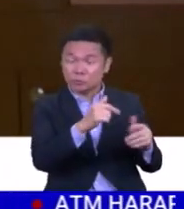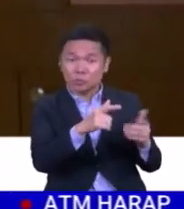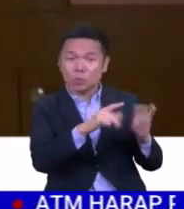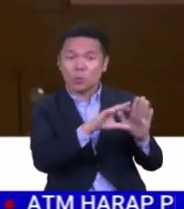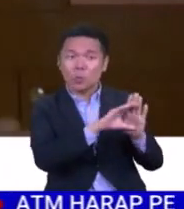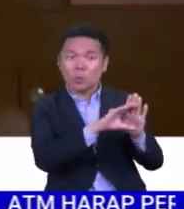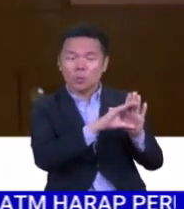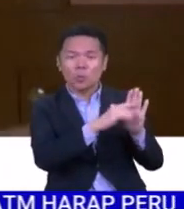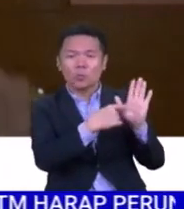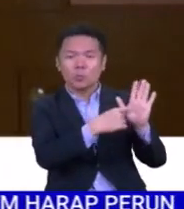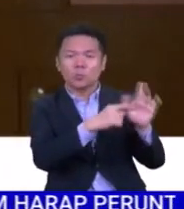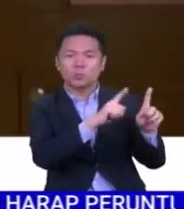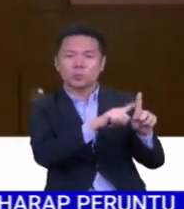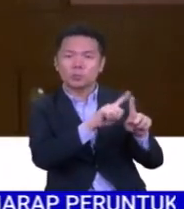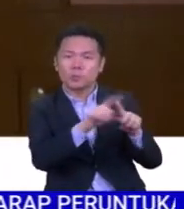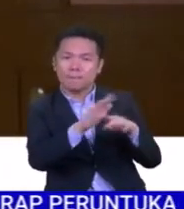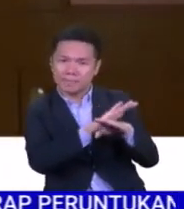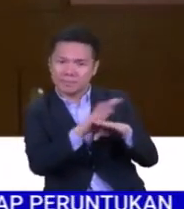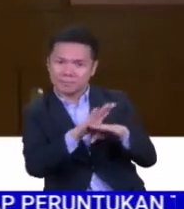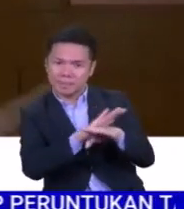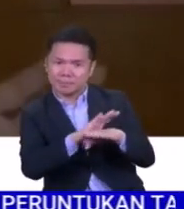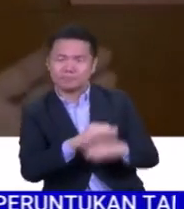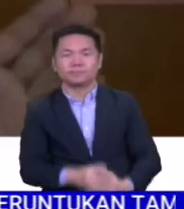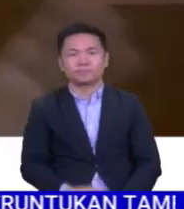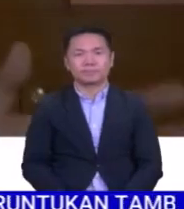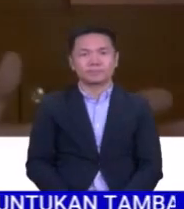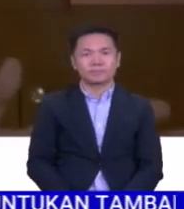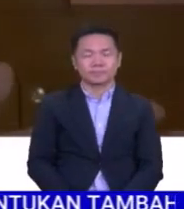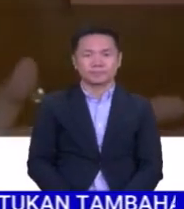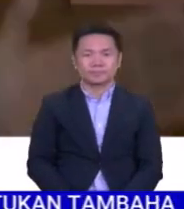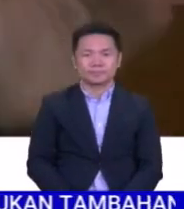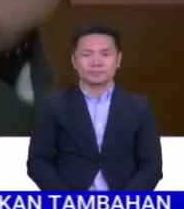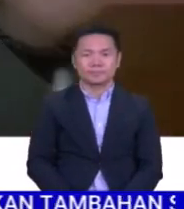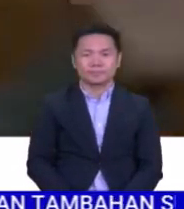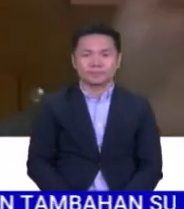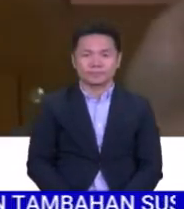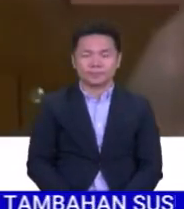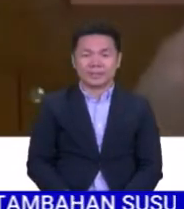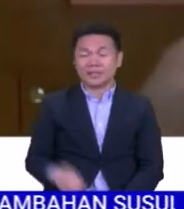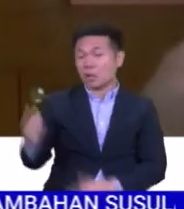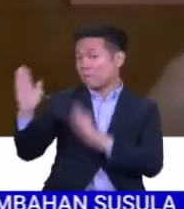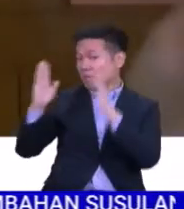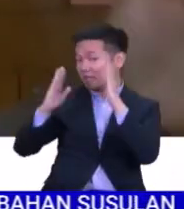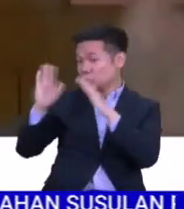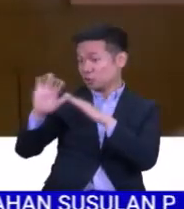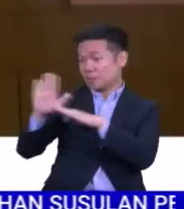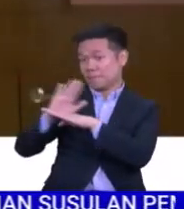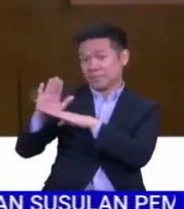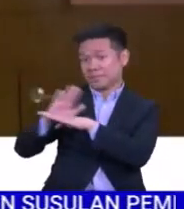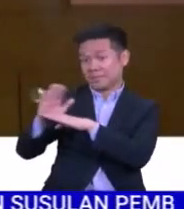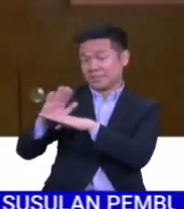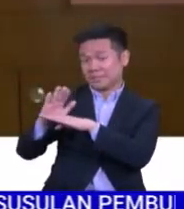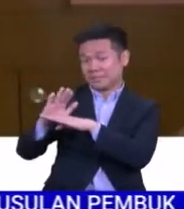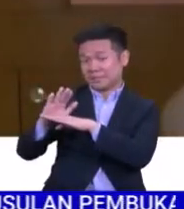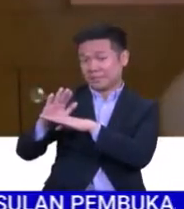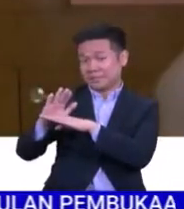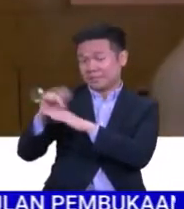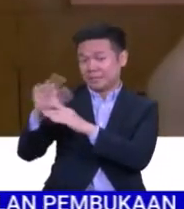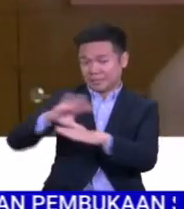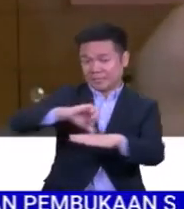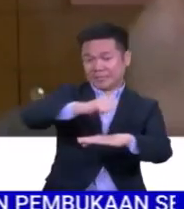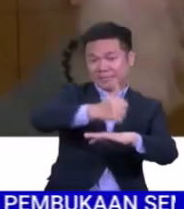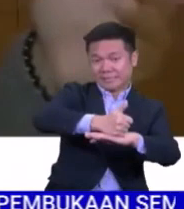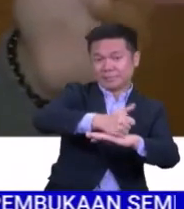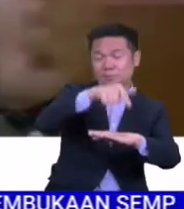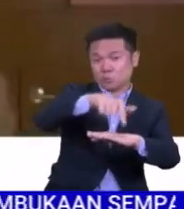peluang bisnes, mencari opportunity. Jadi memandang keadaannya seperti itu, Malaysian companies also under Malaysian Pavilion banyak